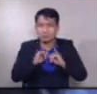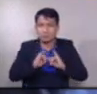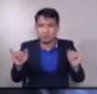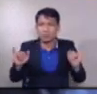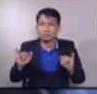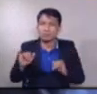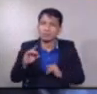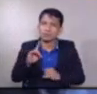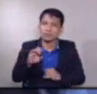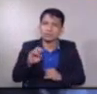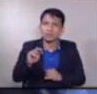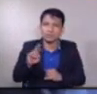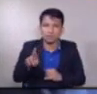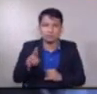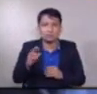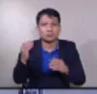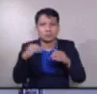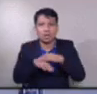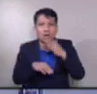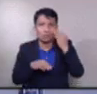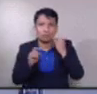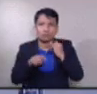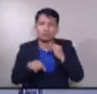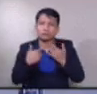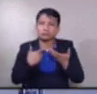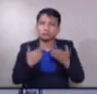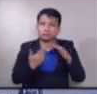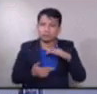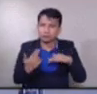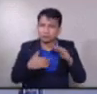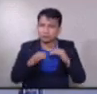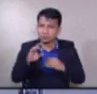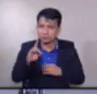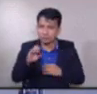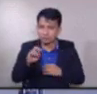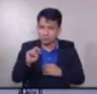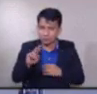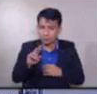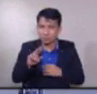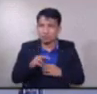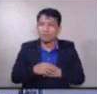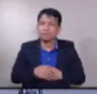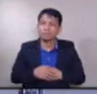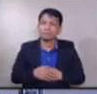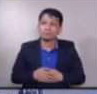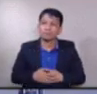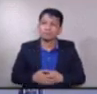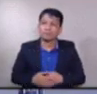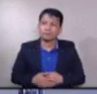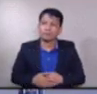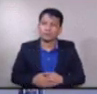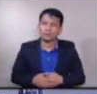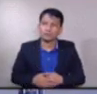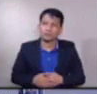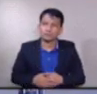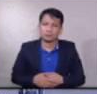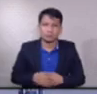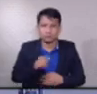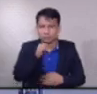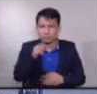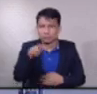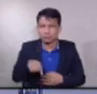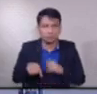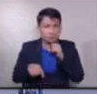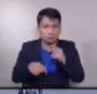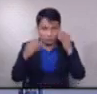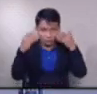Hindi kami makapasok-pasok dahil sabi nila, under ng DENR, hindi na under ng ancestral land. So these issues is